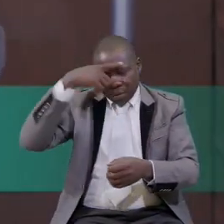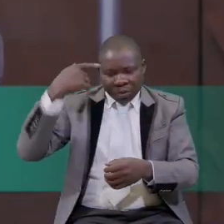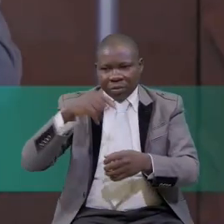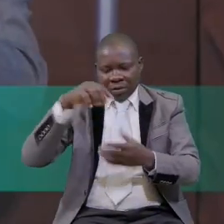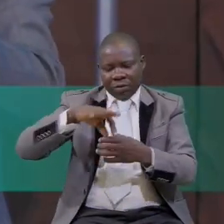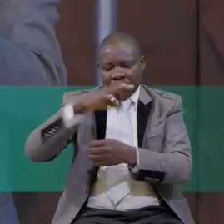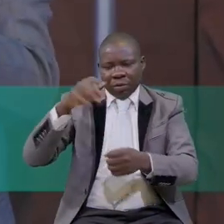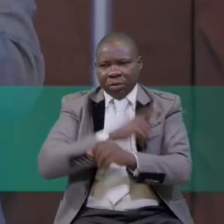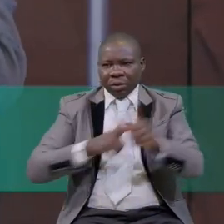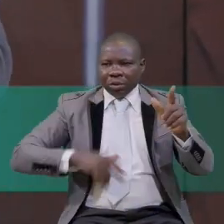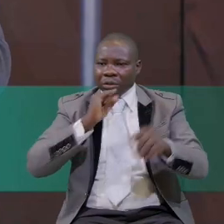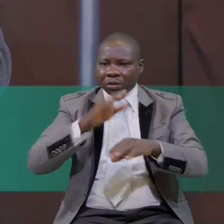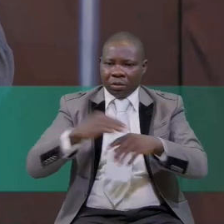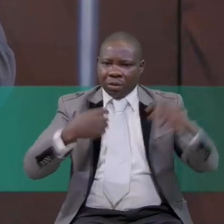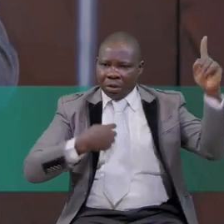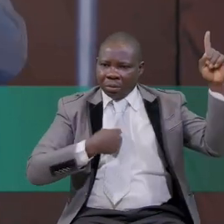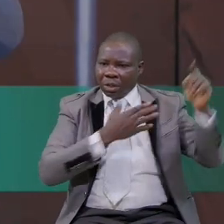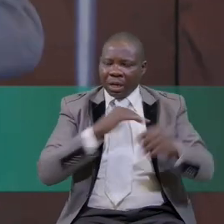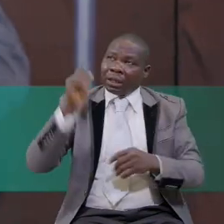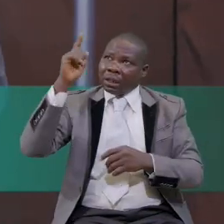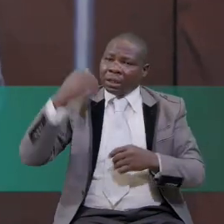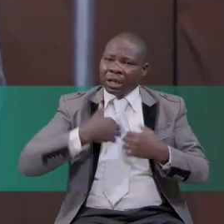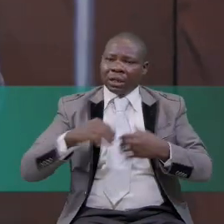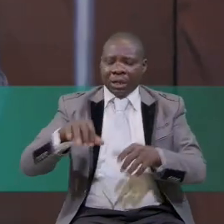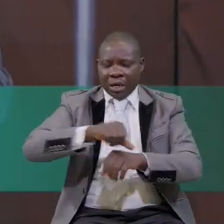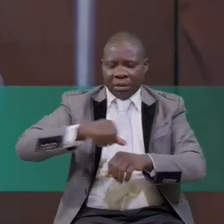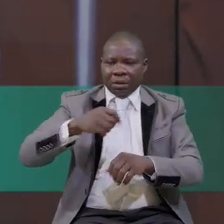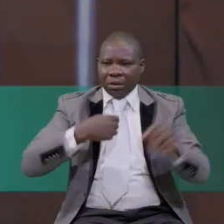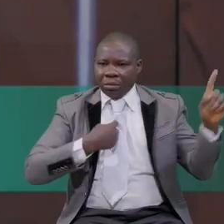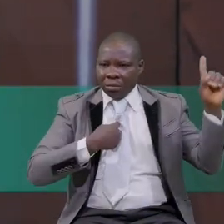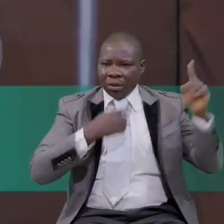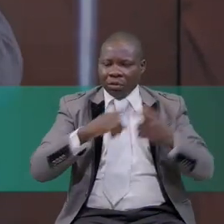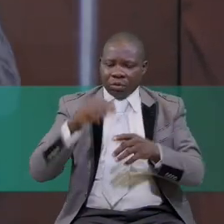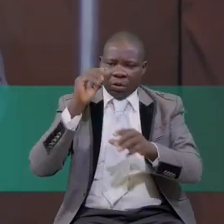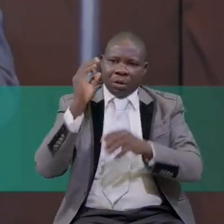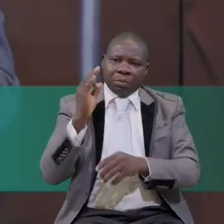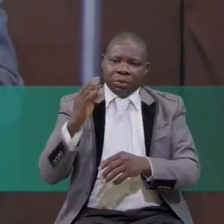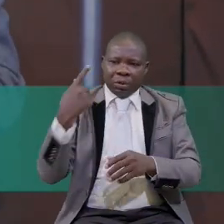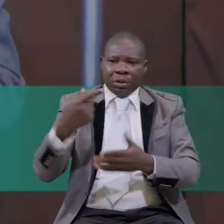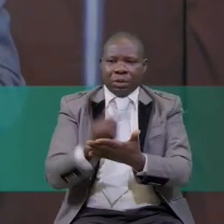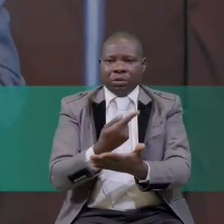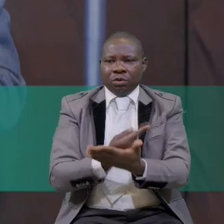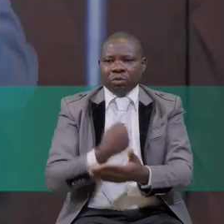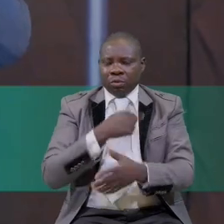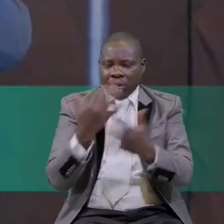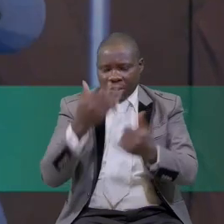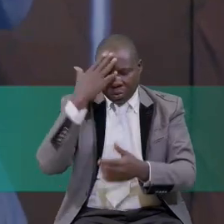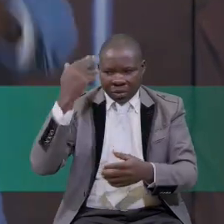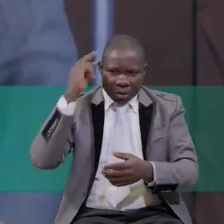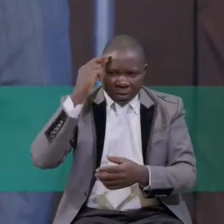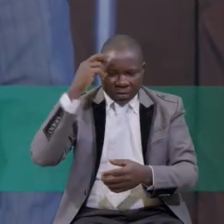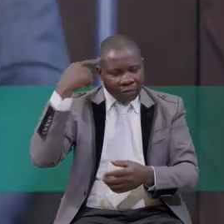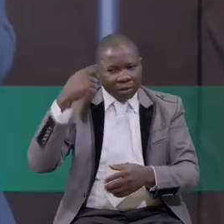sur moi et il m'a oint pour prêcher la bonne nouvelle. Nous connaissons la raison pour